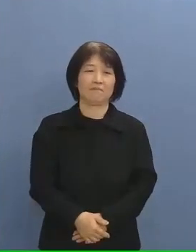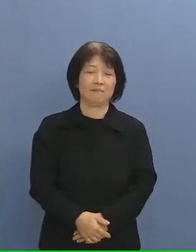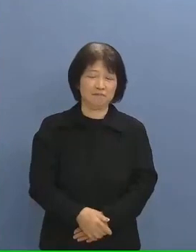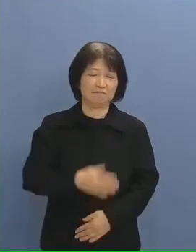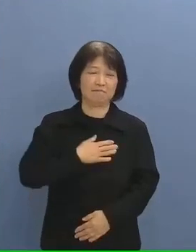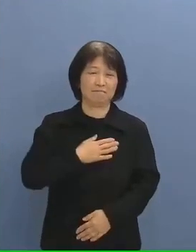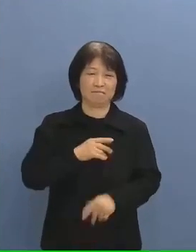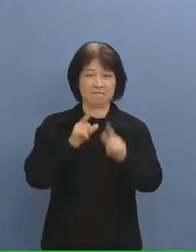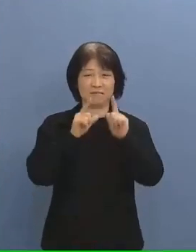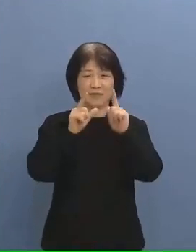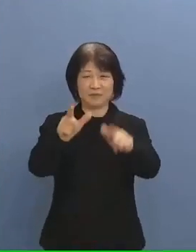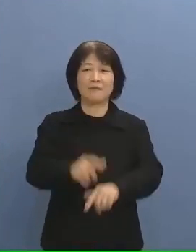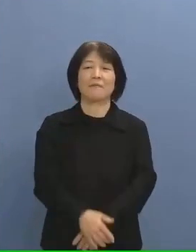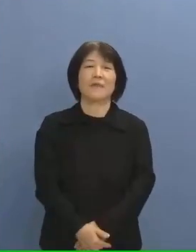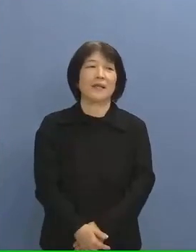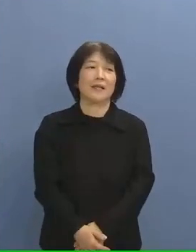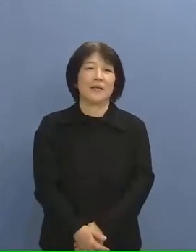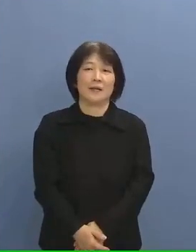ですね、